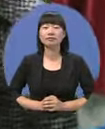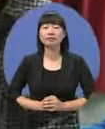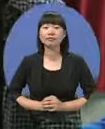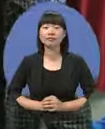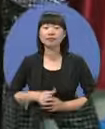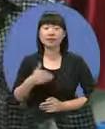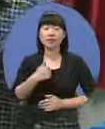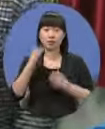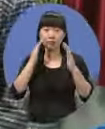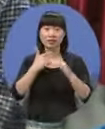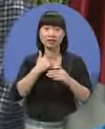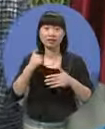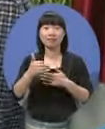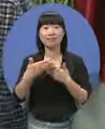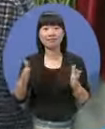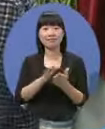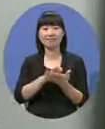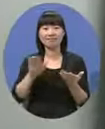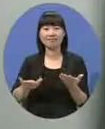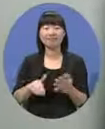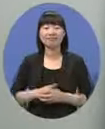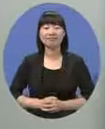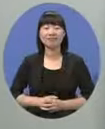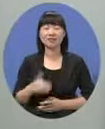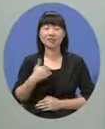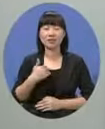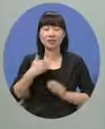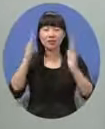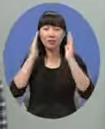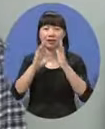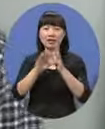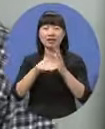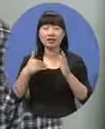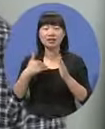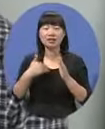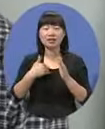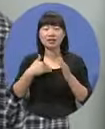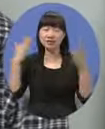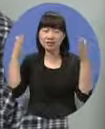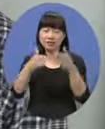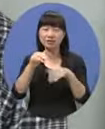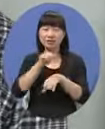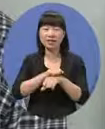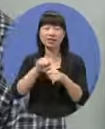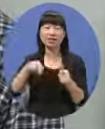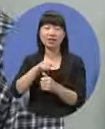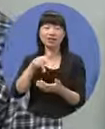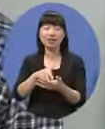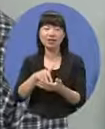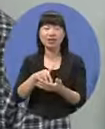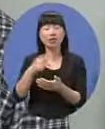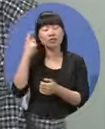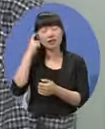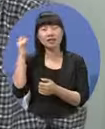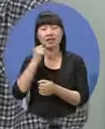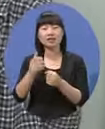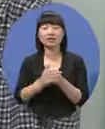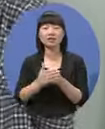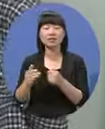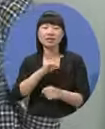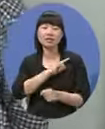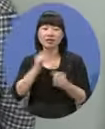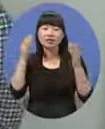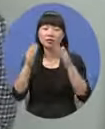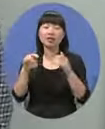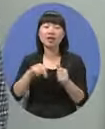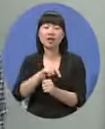여기가 제가 공부했던 방이에요. 저는 공부를 할 때 자기가 가장 집중이 잘 되는 환경에서 해야 된다고 생각해요. 가장